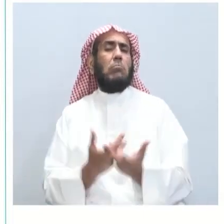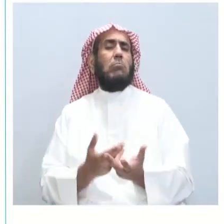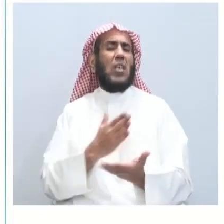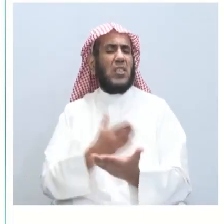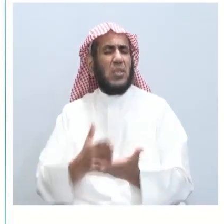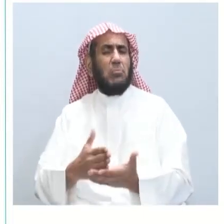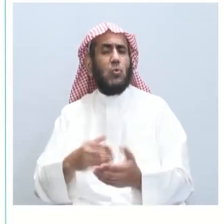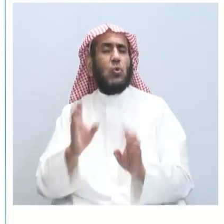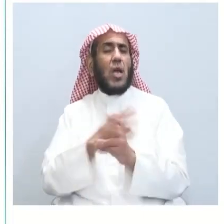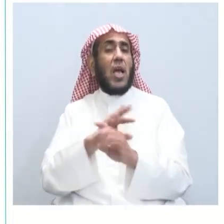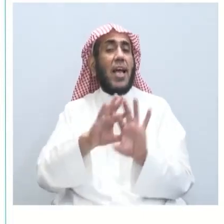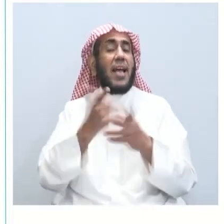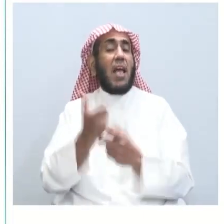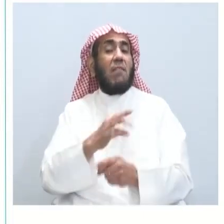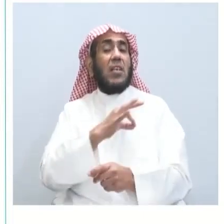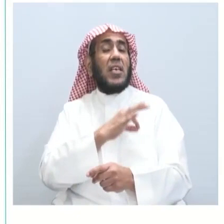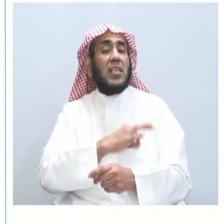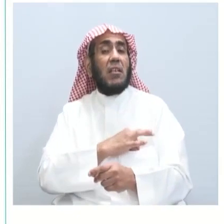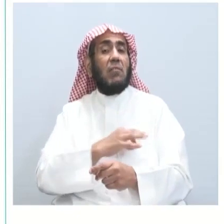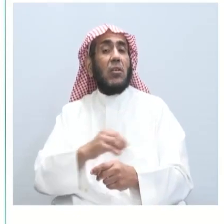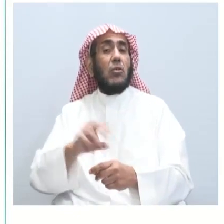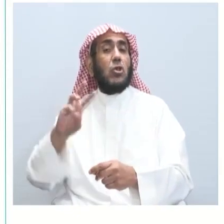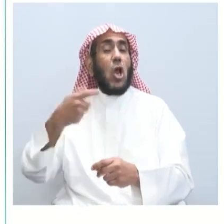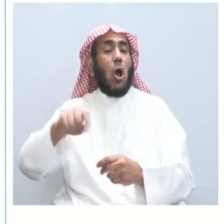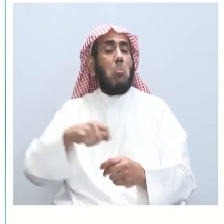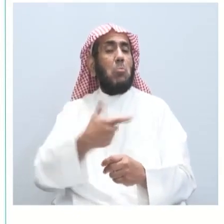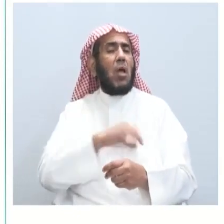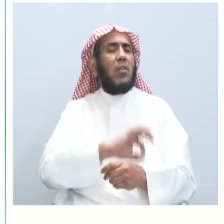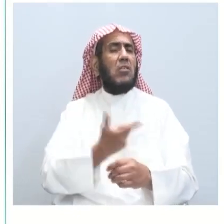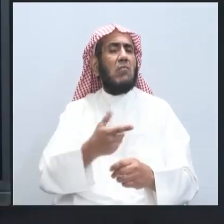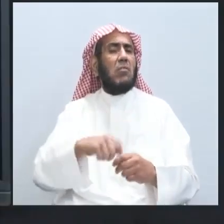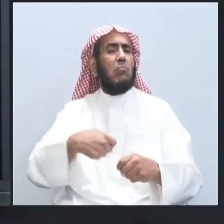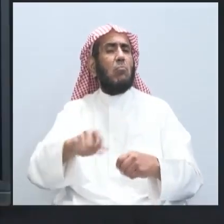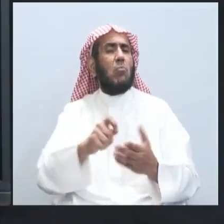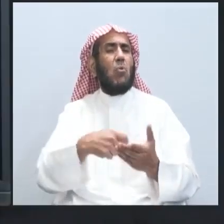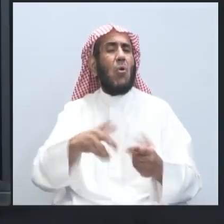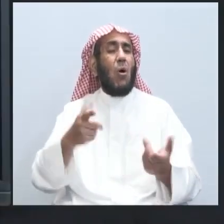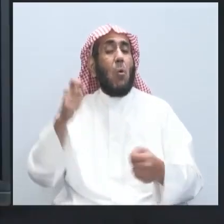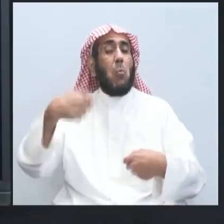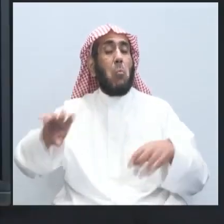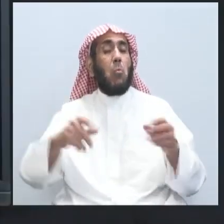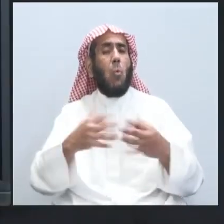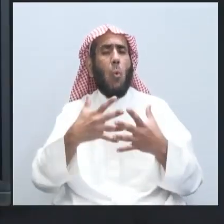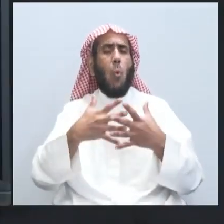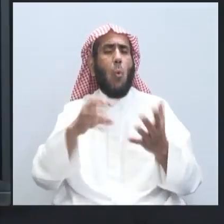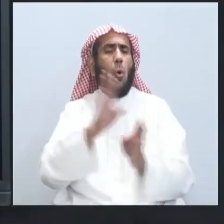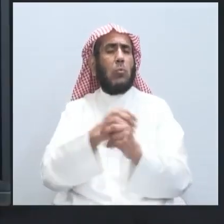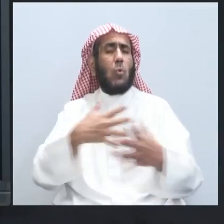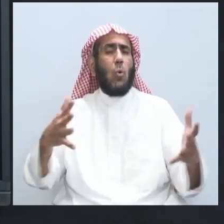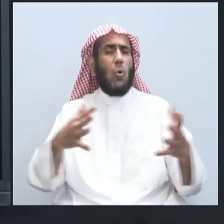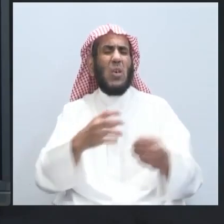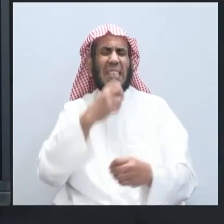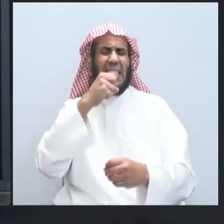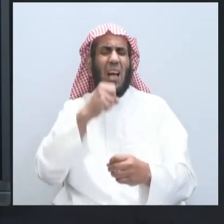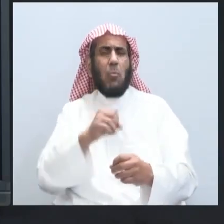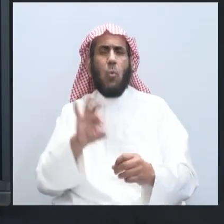متنوعه كيف سيستفيد المسوق ن ذكرنا حينما يكون حجم السوق كبير قد يكون من الصعب